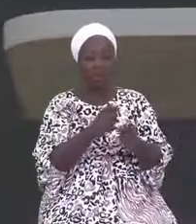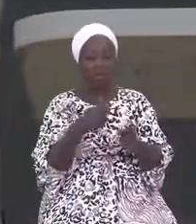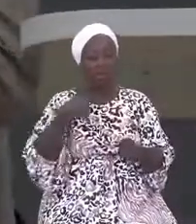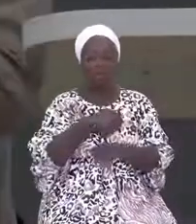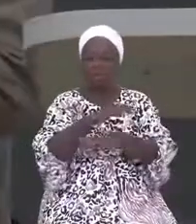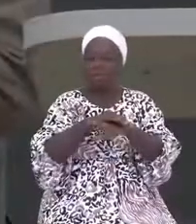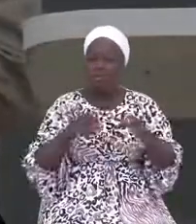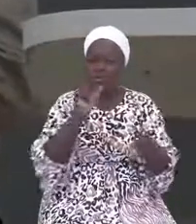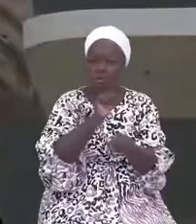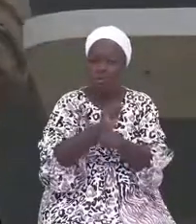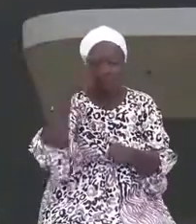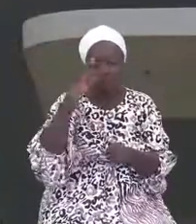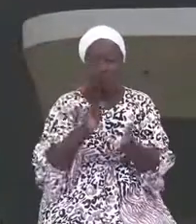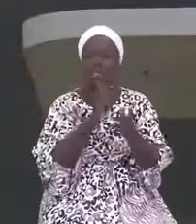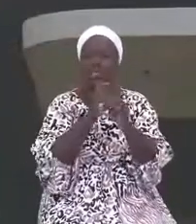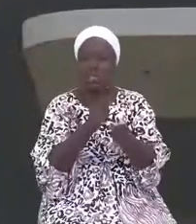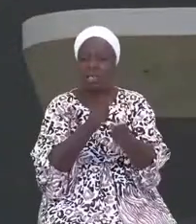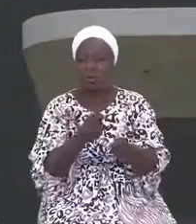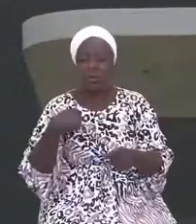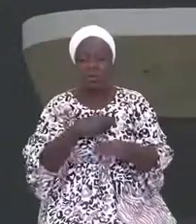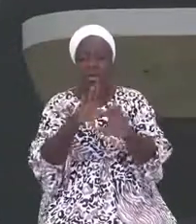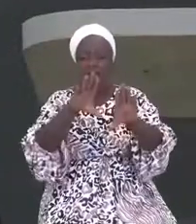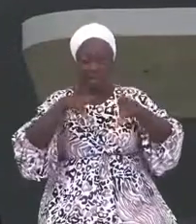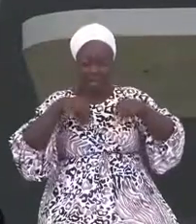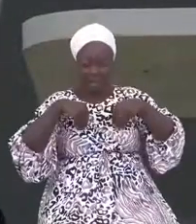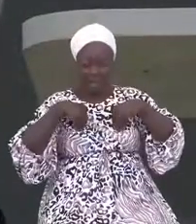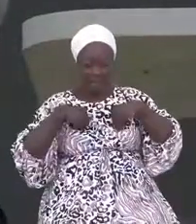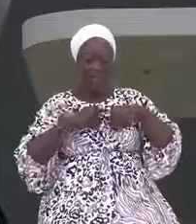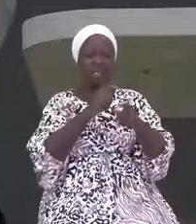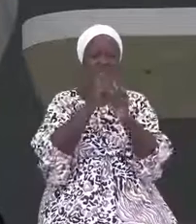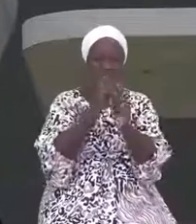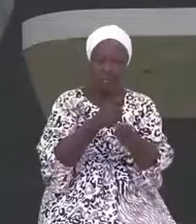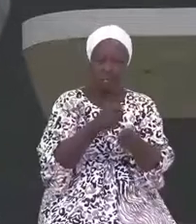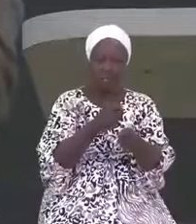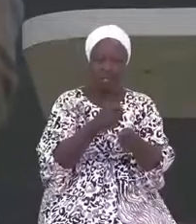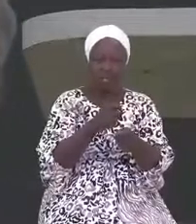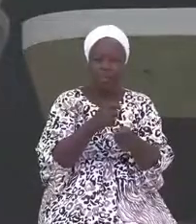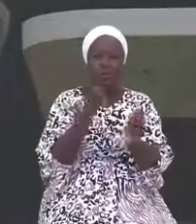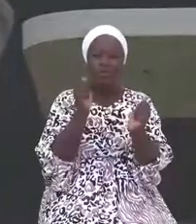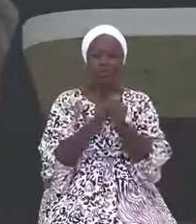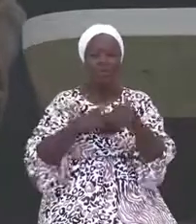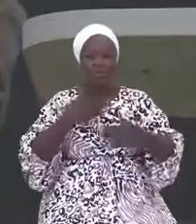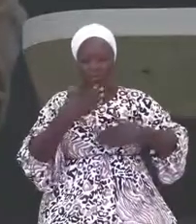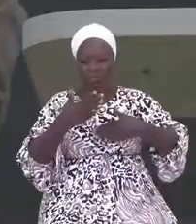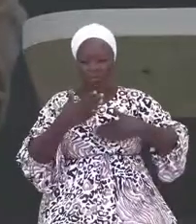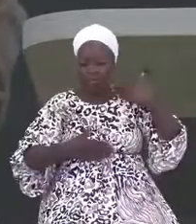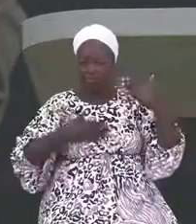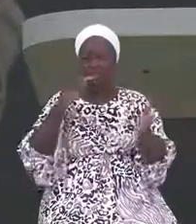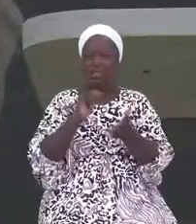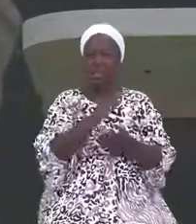nous ne travaillons pas pour un don nous acceptons le don victorieusement pour que